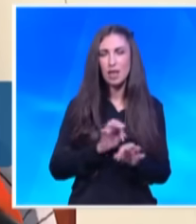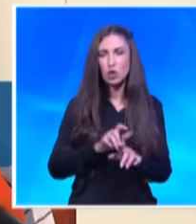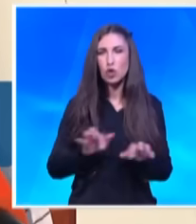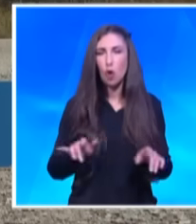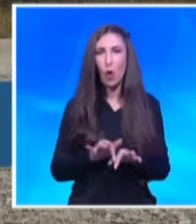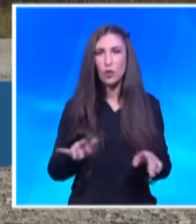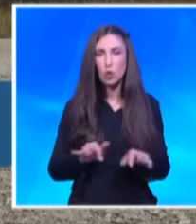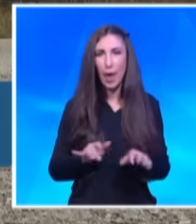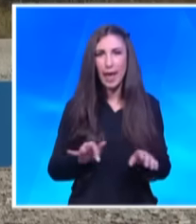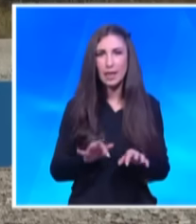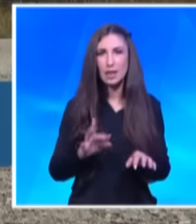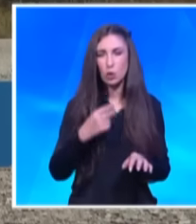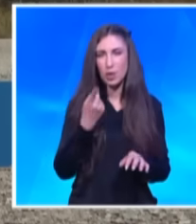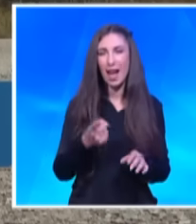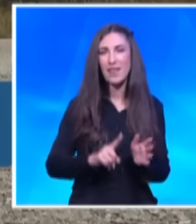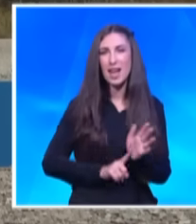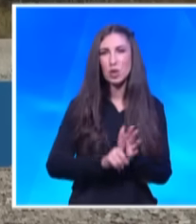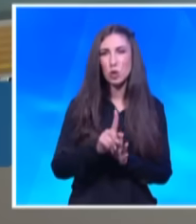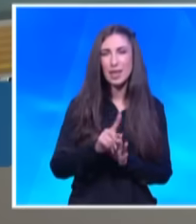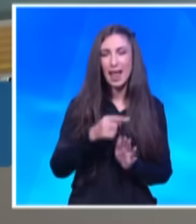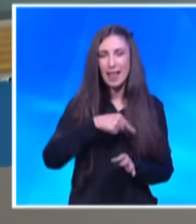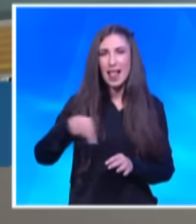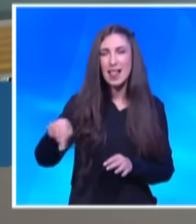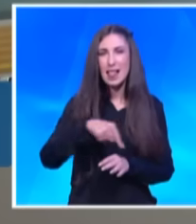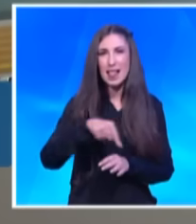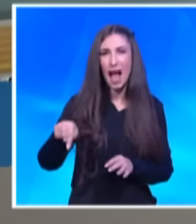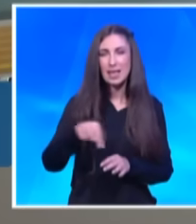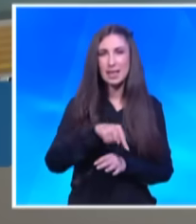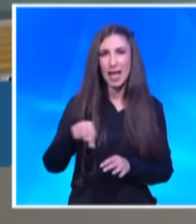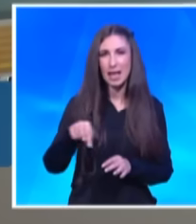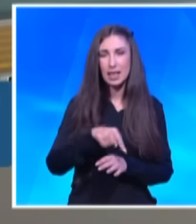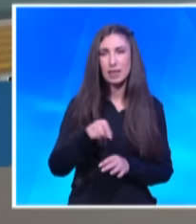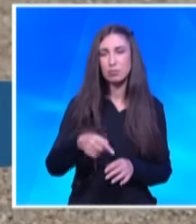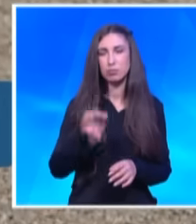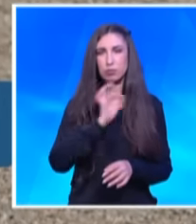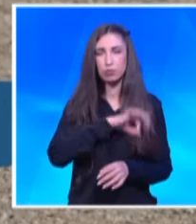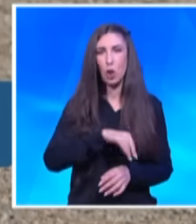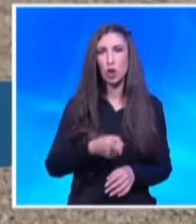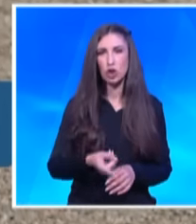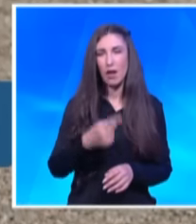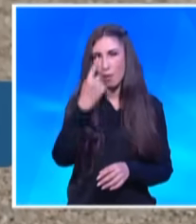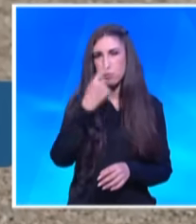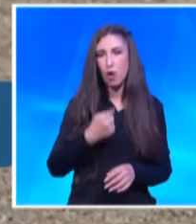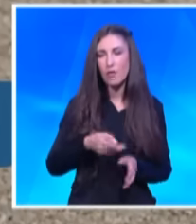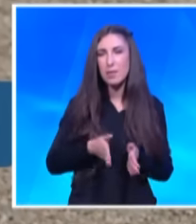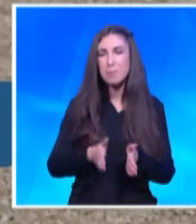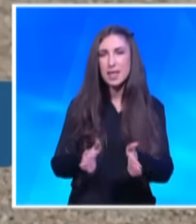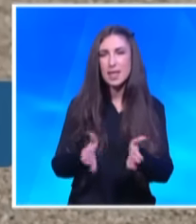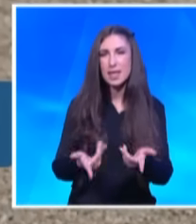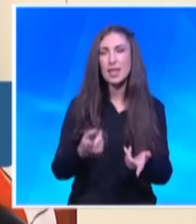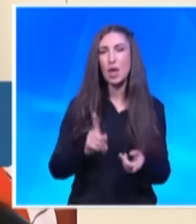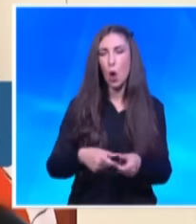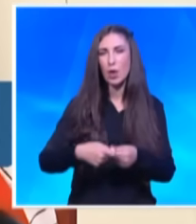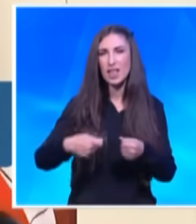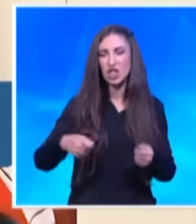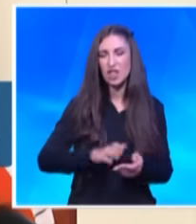софтуерно, нещата, които дават като резултат лазерните датчици, се получават профила на пътя и съответните дължини на